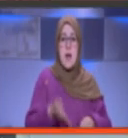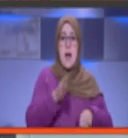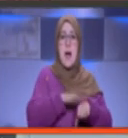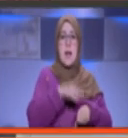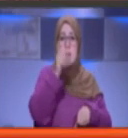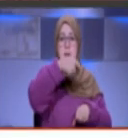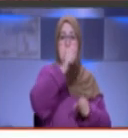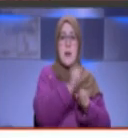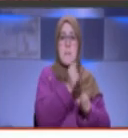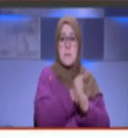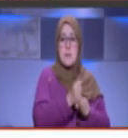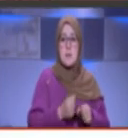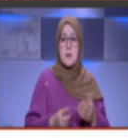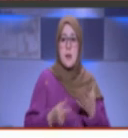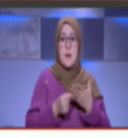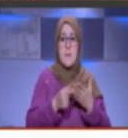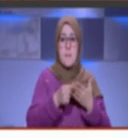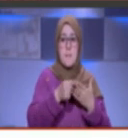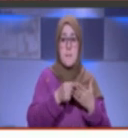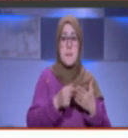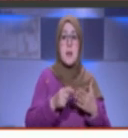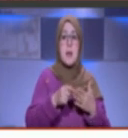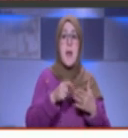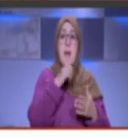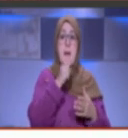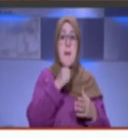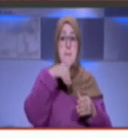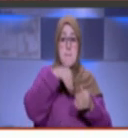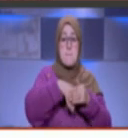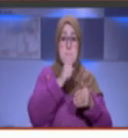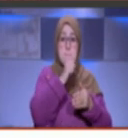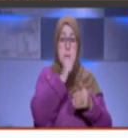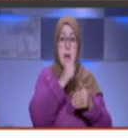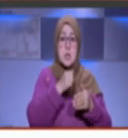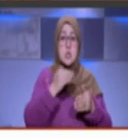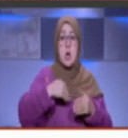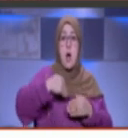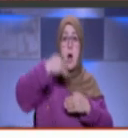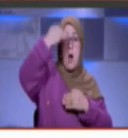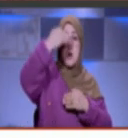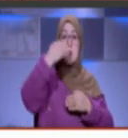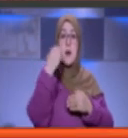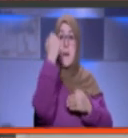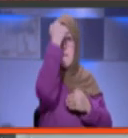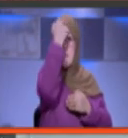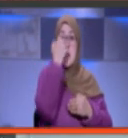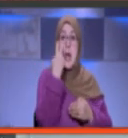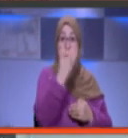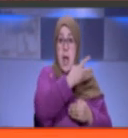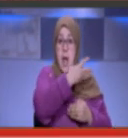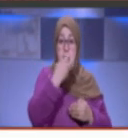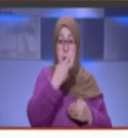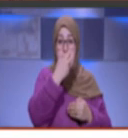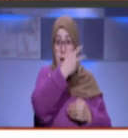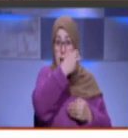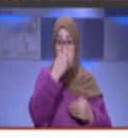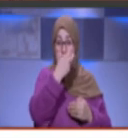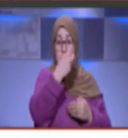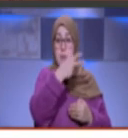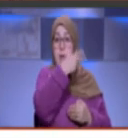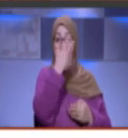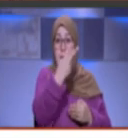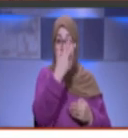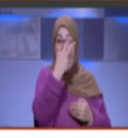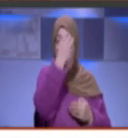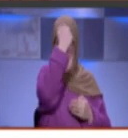الثالثة اللي هو المعاش الأكبر من 2000 جنيه، هيتم تنفيذ صرف ليه النهارده وبكره، بعد كده نبدا من يوم السبت ان شاء الله صرف